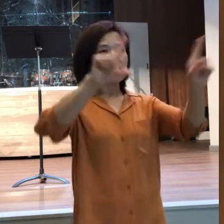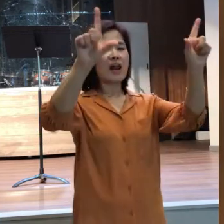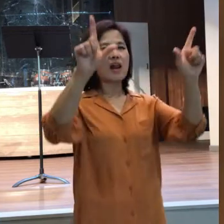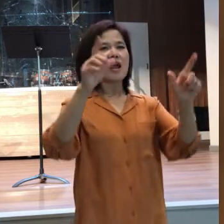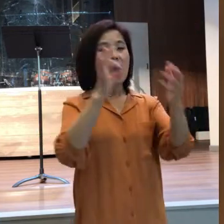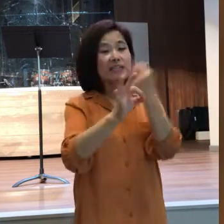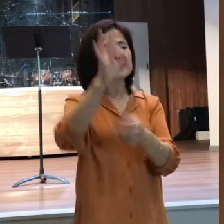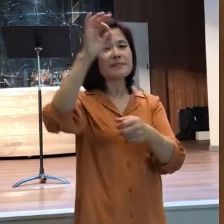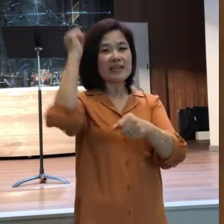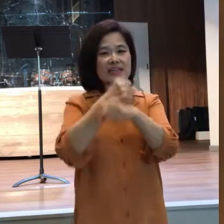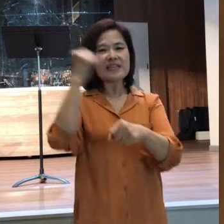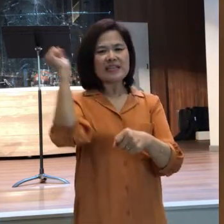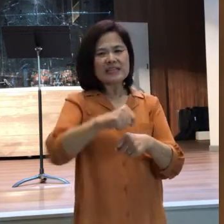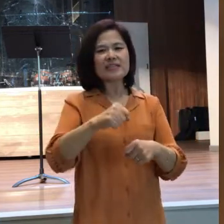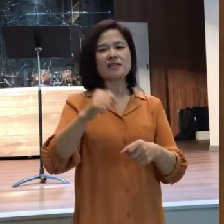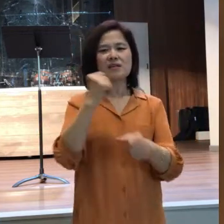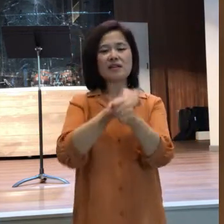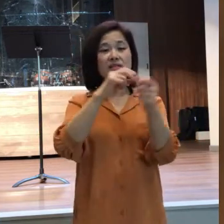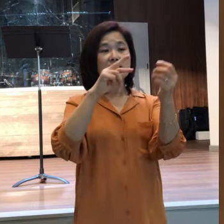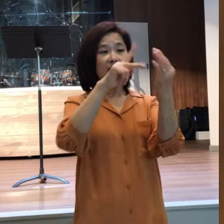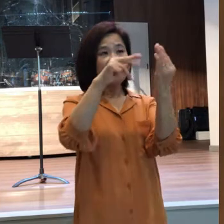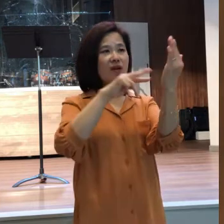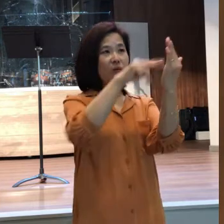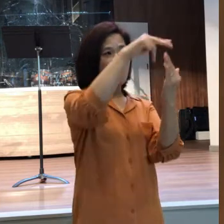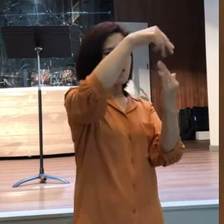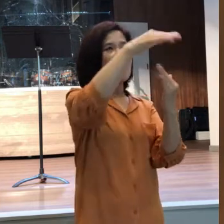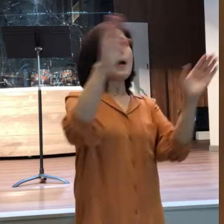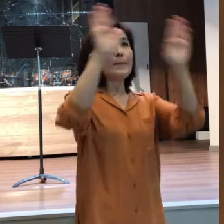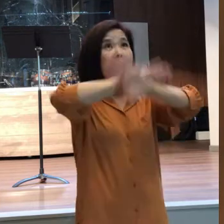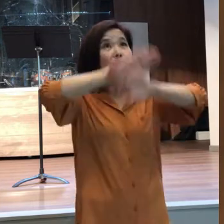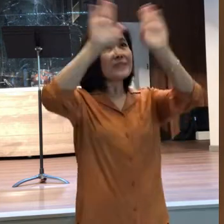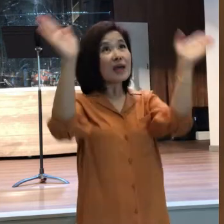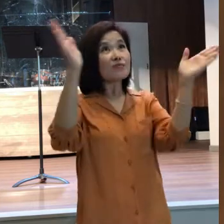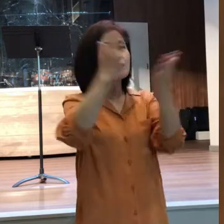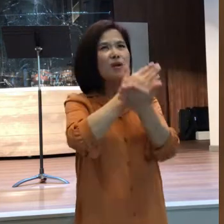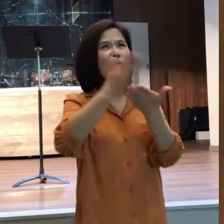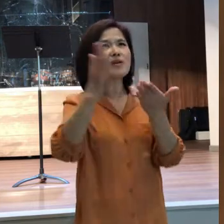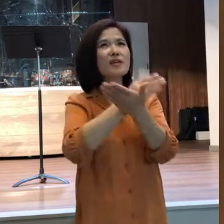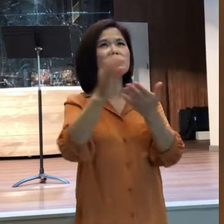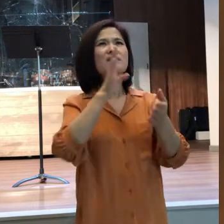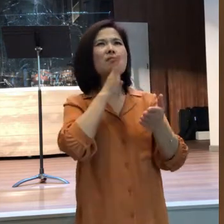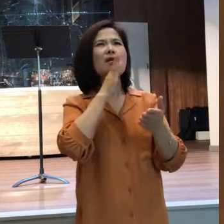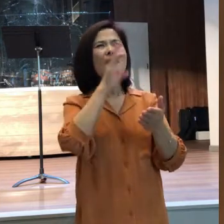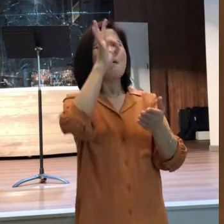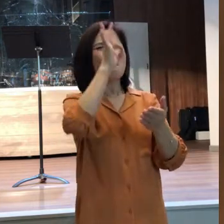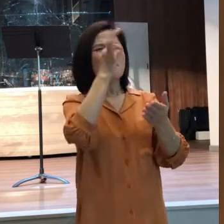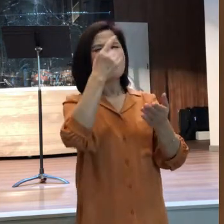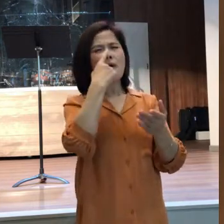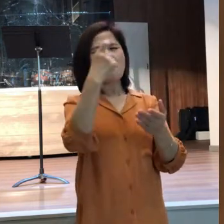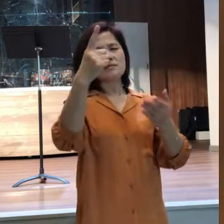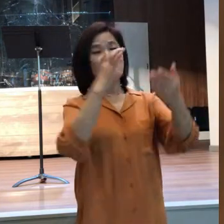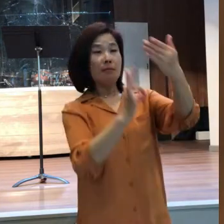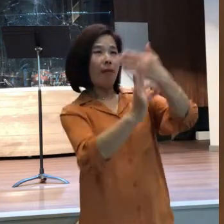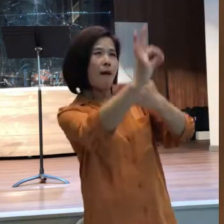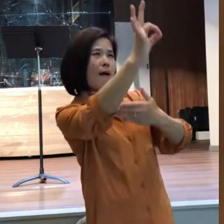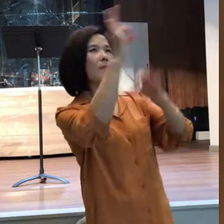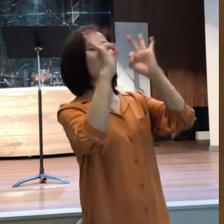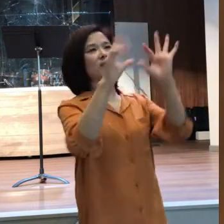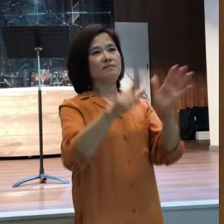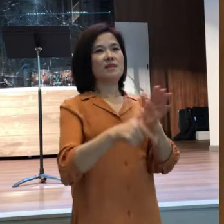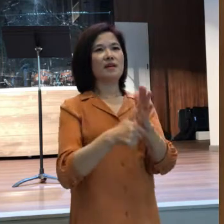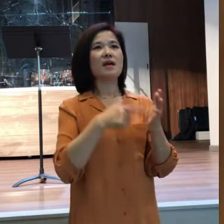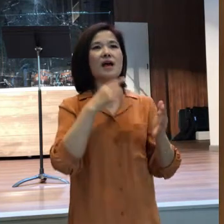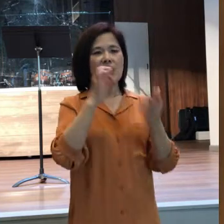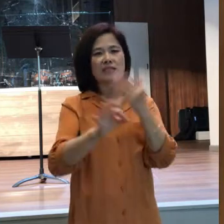날 아침에 일찍 일어나서 뒷산에 올라가 밤과 낮이 구별되는 장엄한 일출을 보고 싶다. 그리고